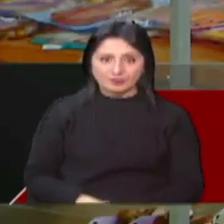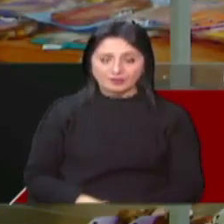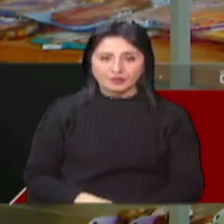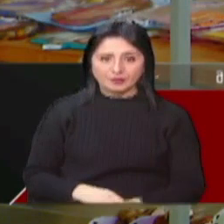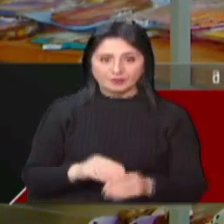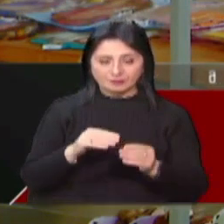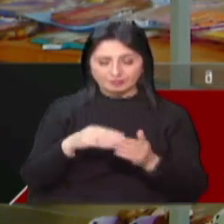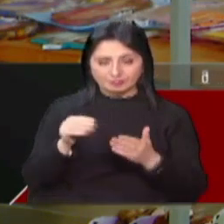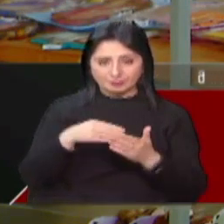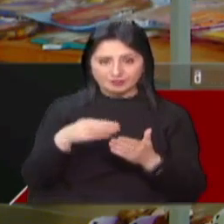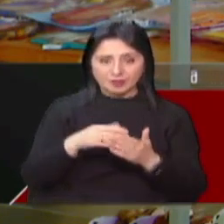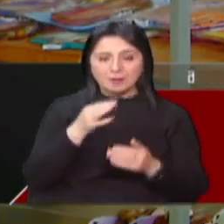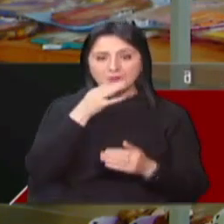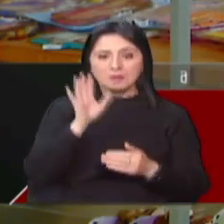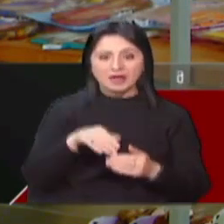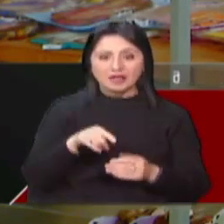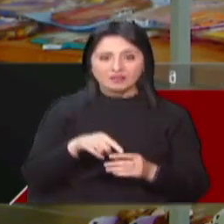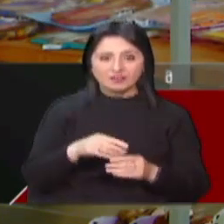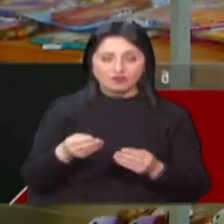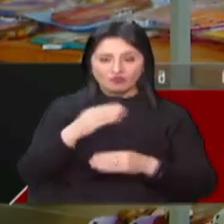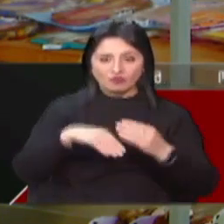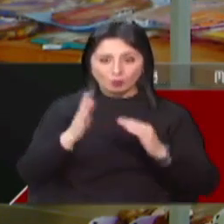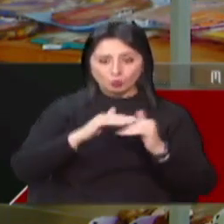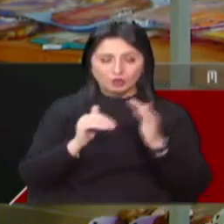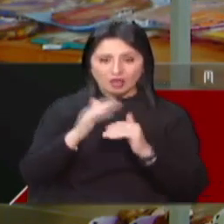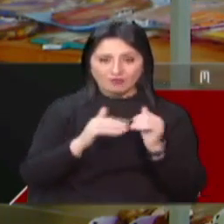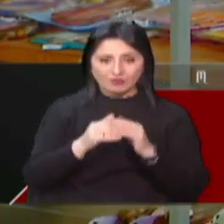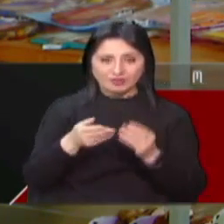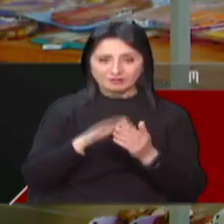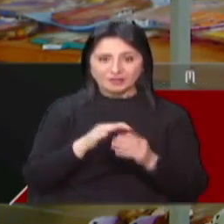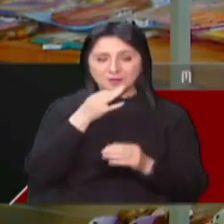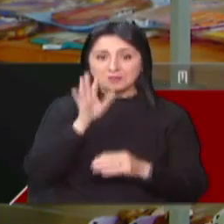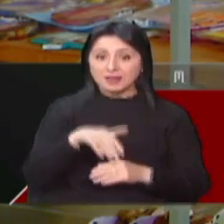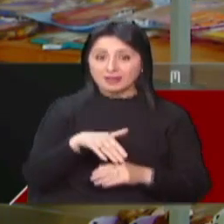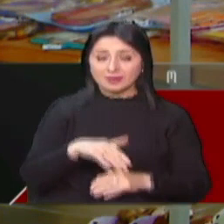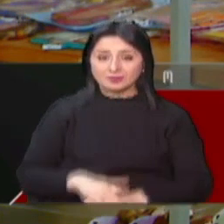Kutkav, mele putav,